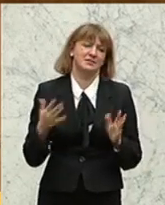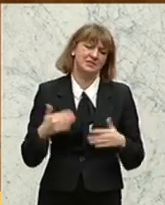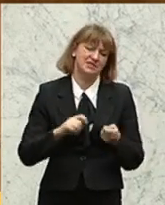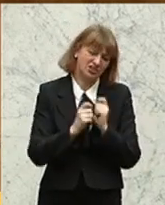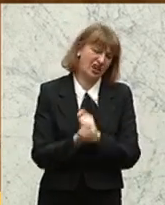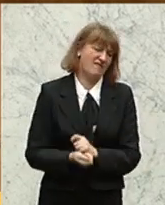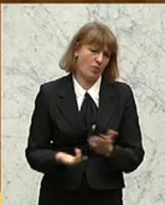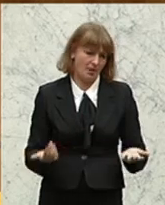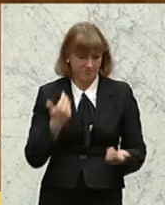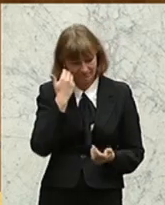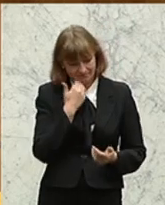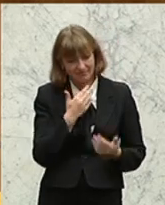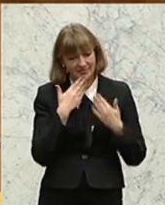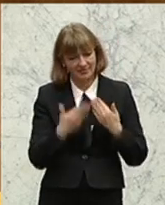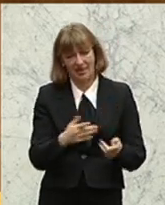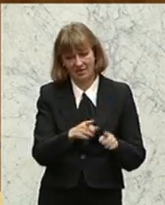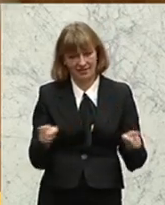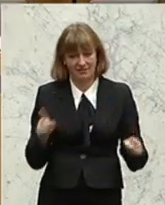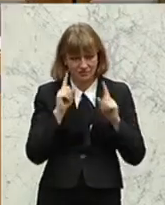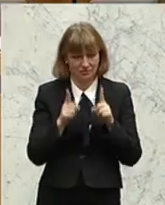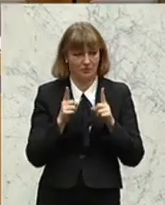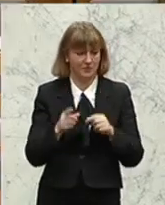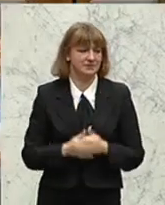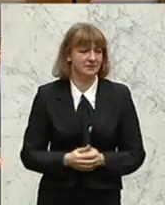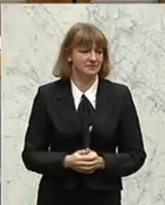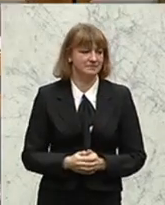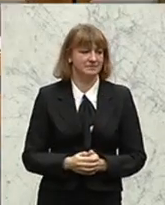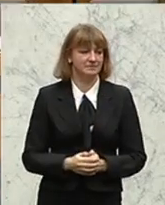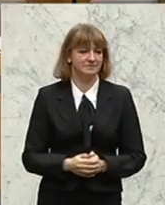Reformschritte setzt danke für die Aufmerksamkeit